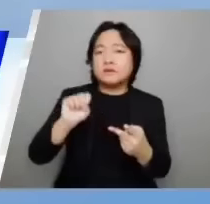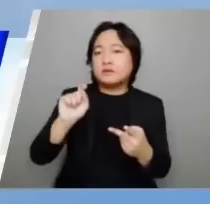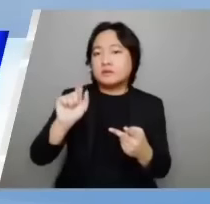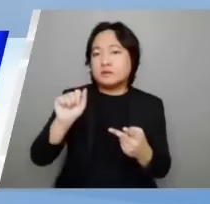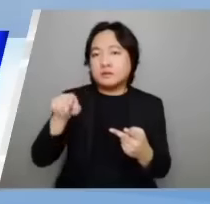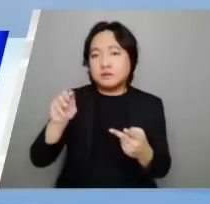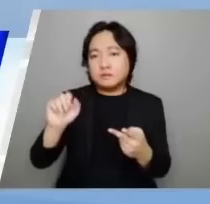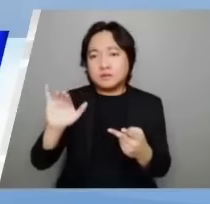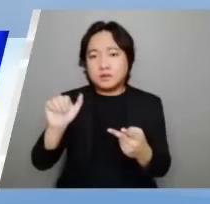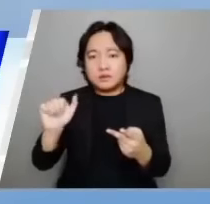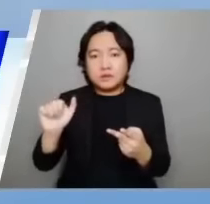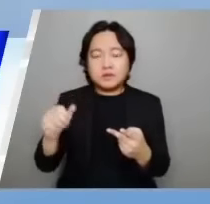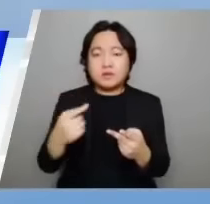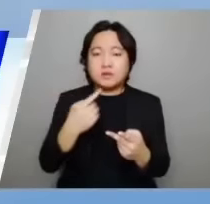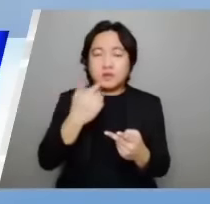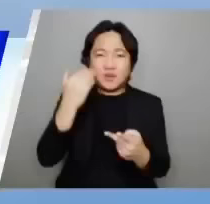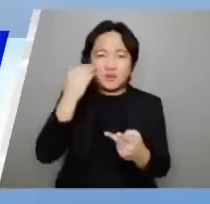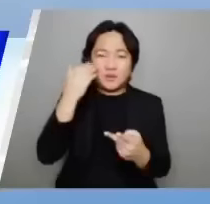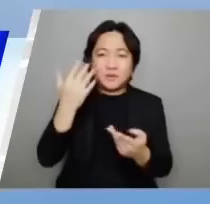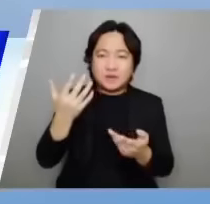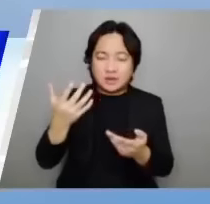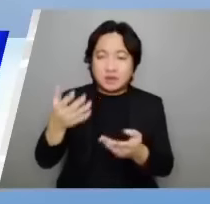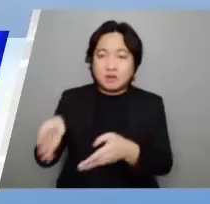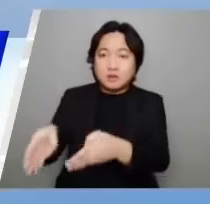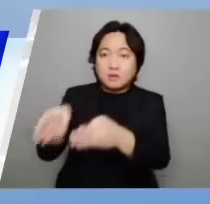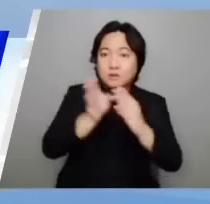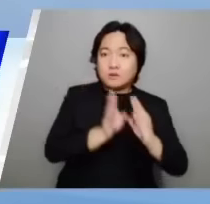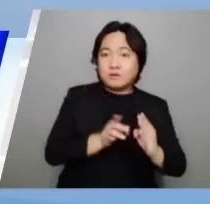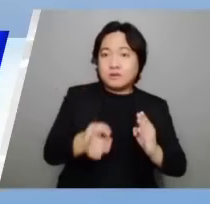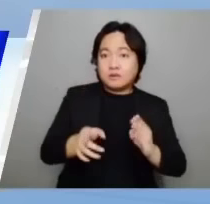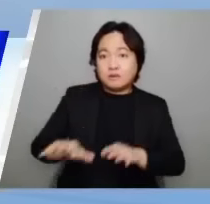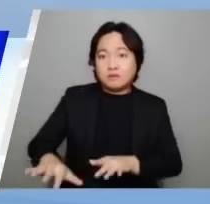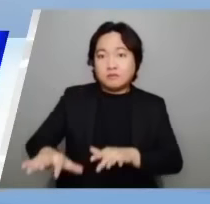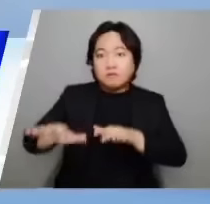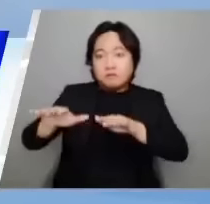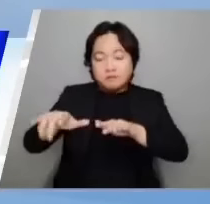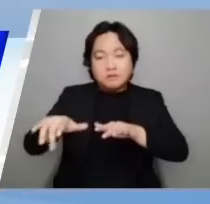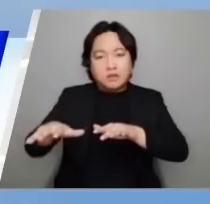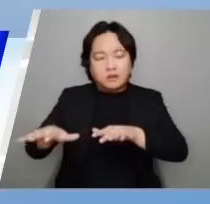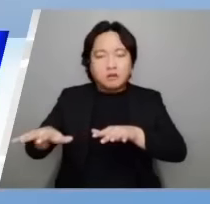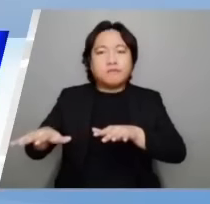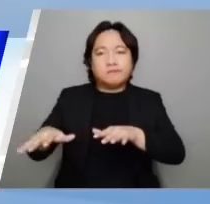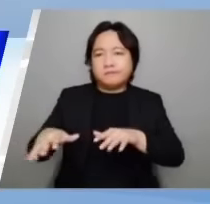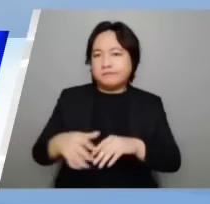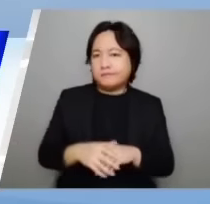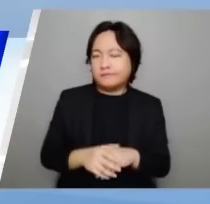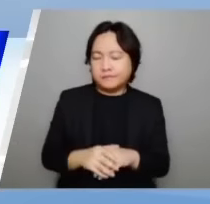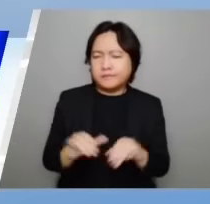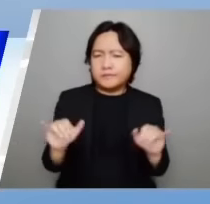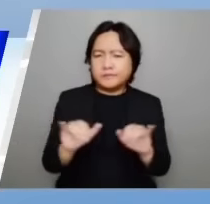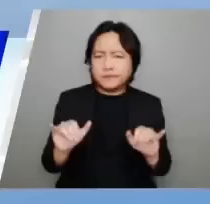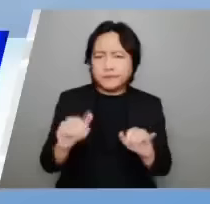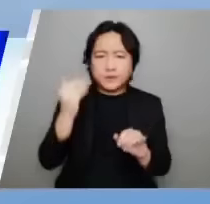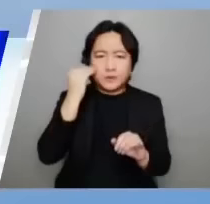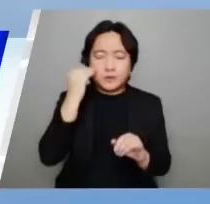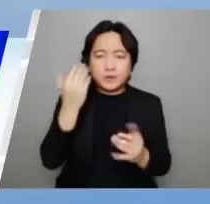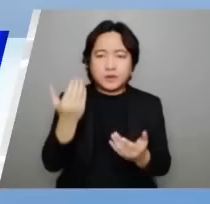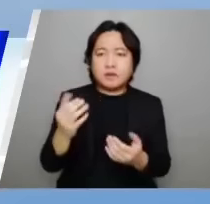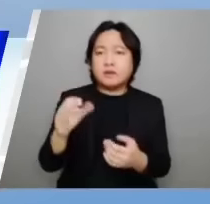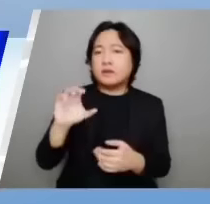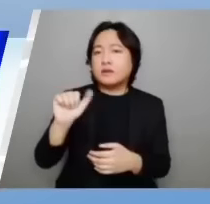na naguugnay sa mga barangay ng San Jose, Patag at Tumana. Binahari ng mga bahay sa barangay May Sulaw, Kalumpit, Bulacan.